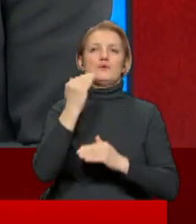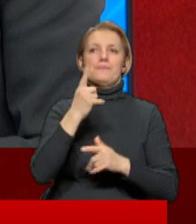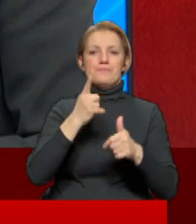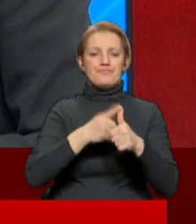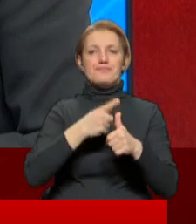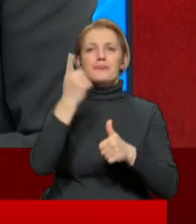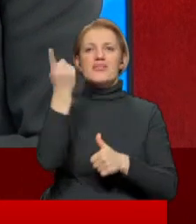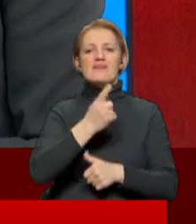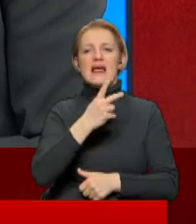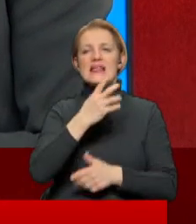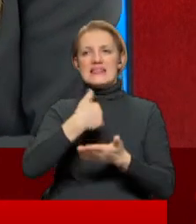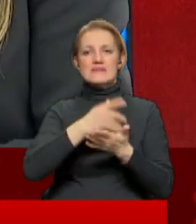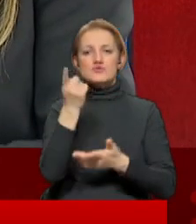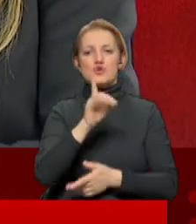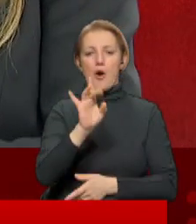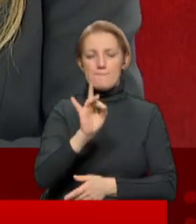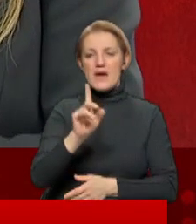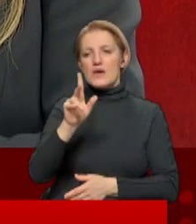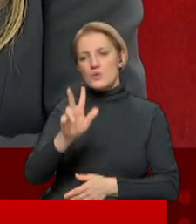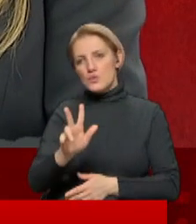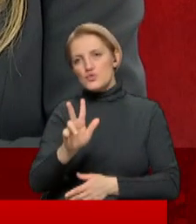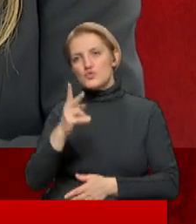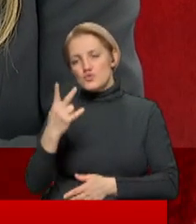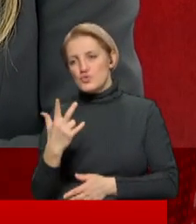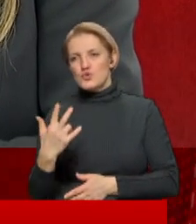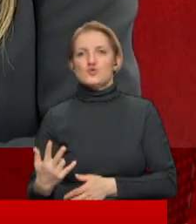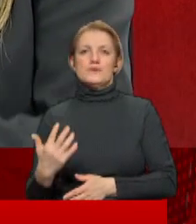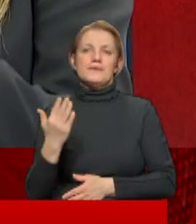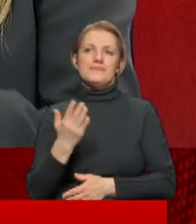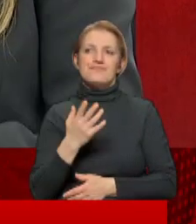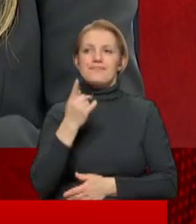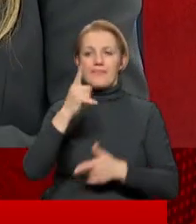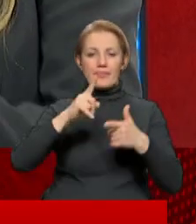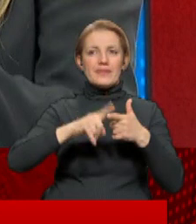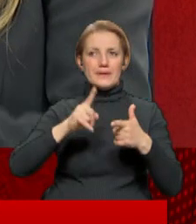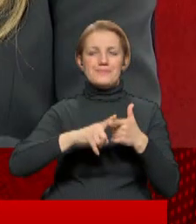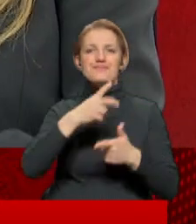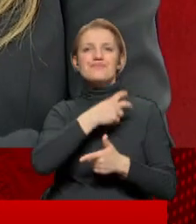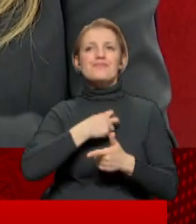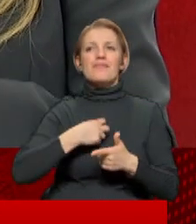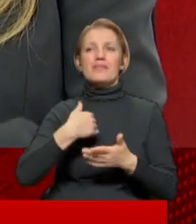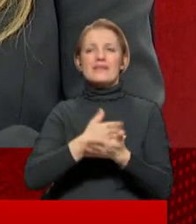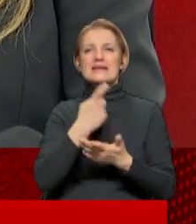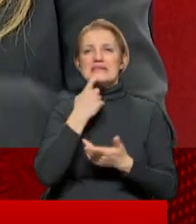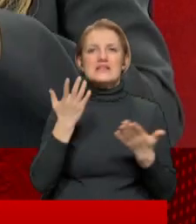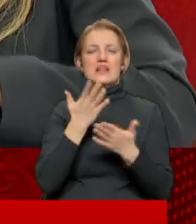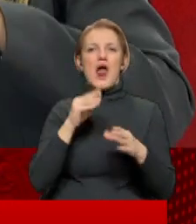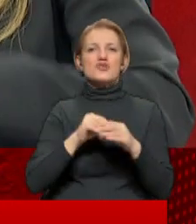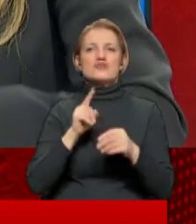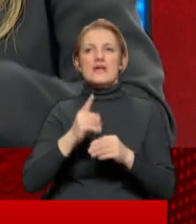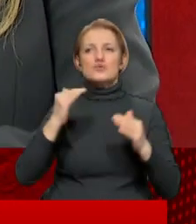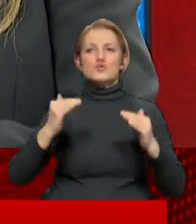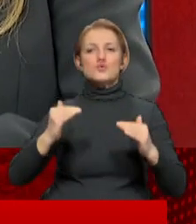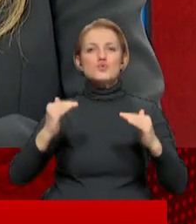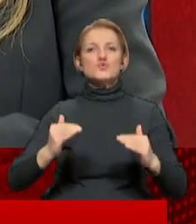dilimi %15'ten başlıyor. Daha sonra da ikinci, üçüncü vergi dilimlerine giriyoruz. İkincisi de vergi dilimlerini yıllar içerisinde o kadar